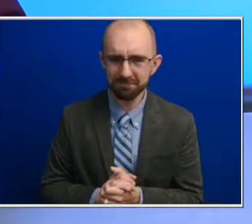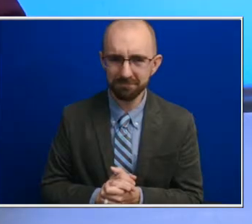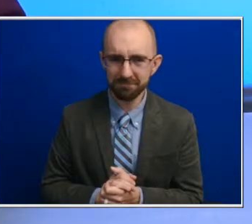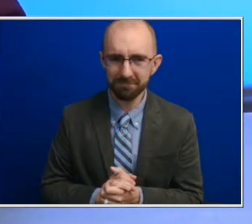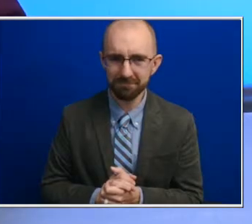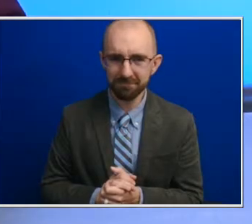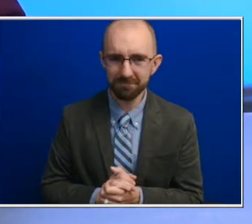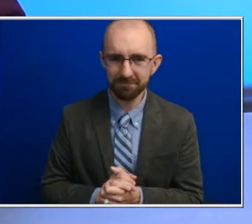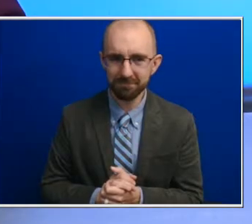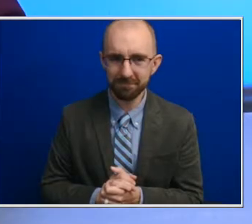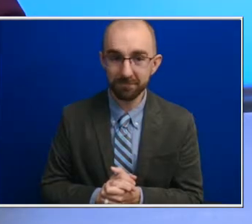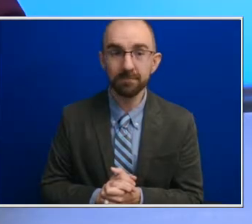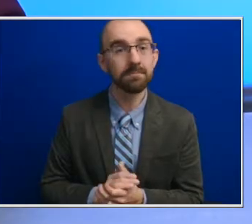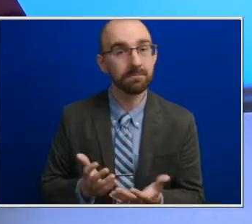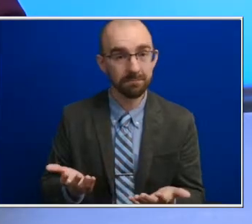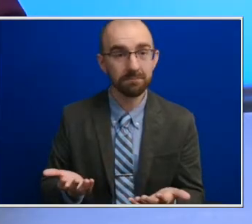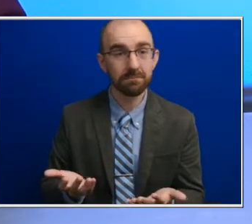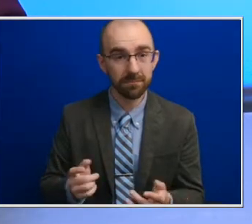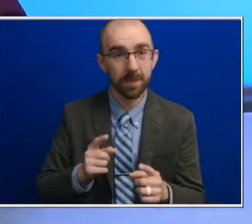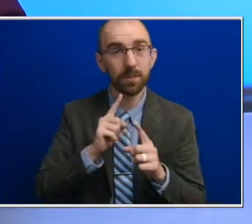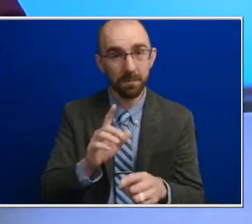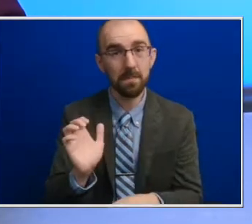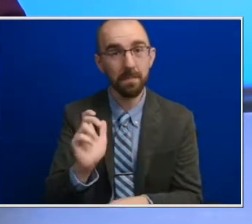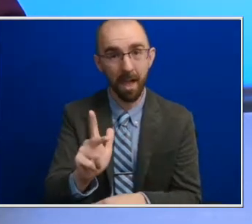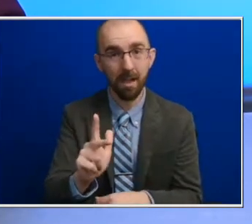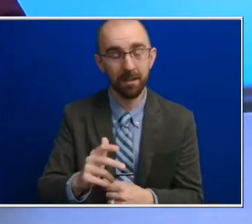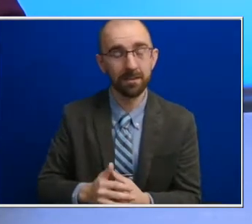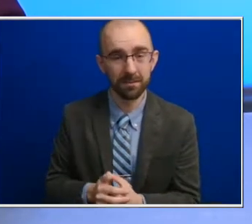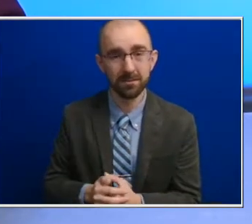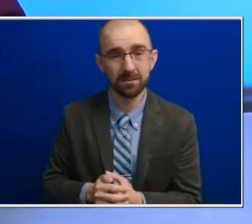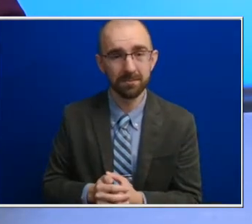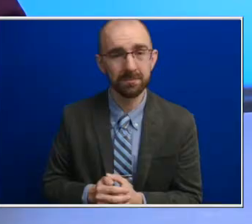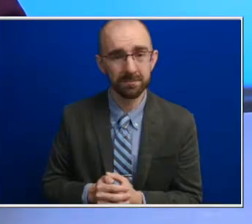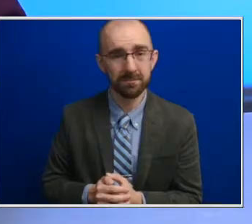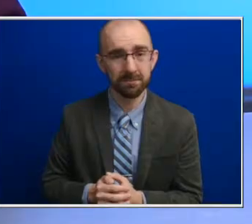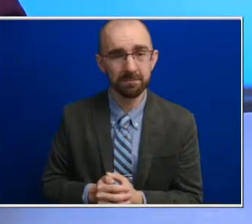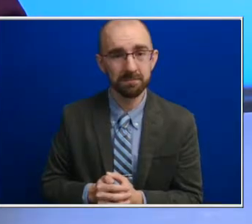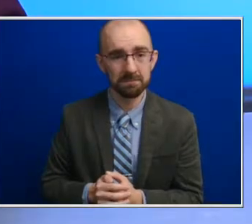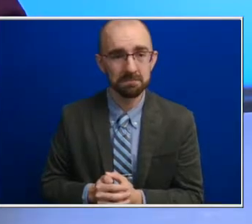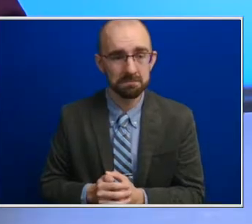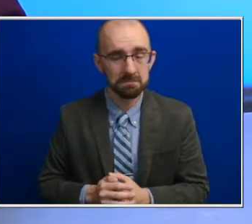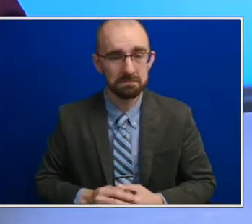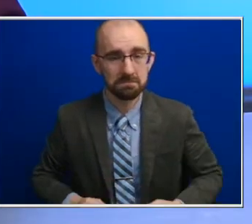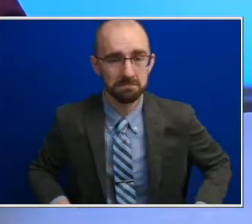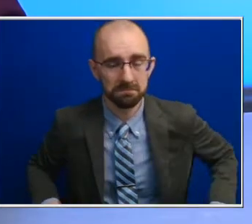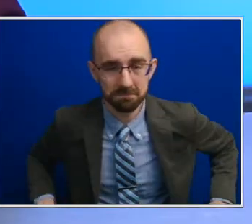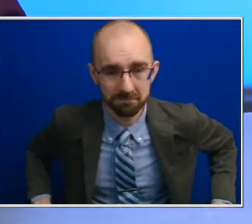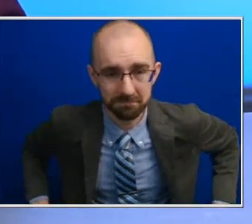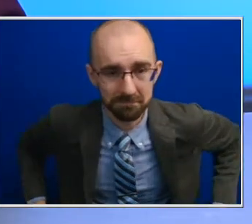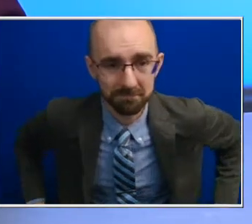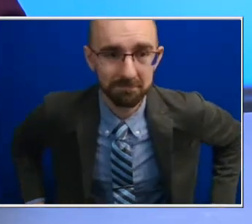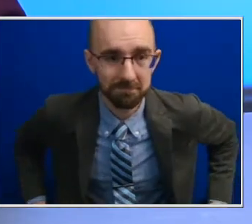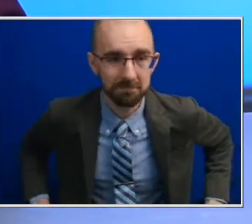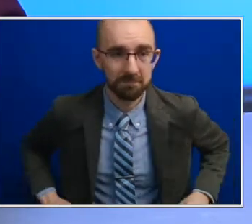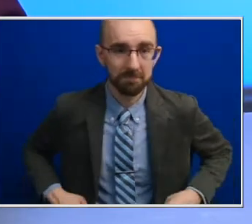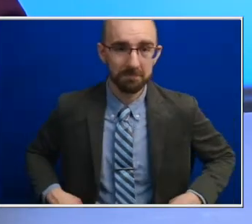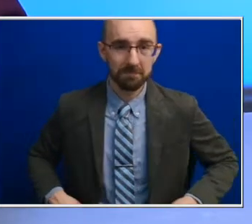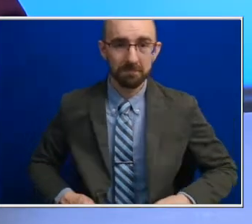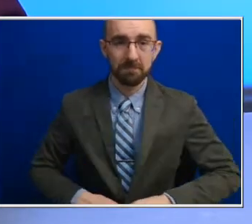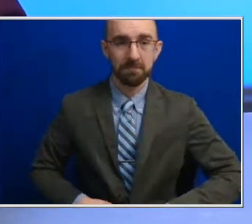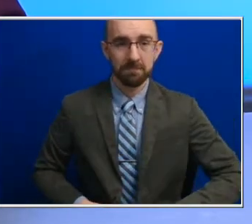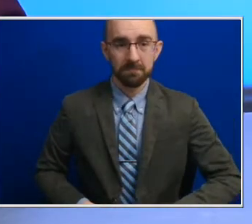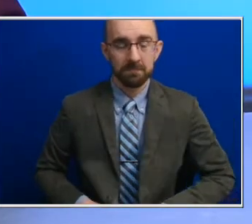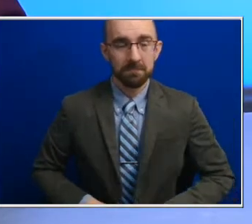那我就给你推荐一下今晚的晚餐吧。比如你可以考虑来点中式的炒菜，或者试试清淡的汤类。如果想简单